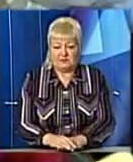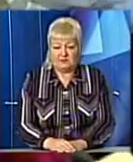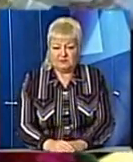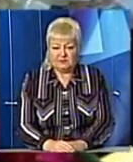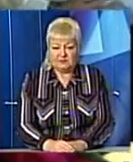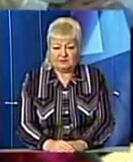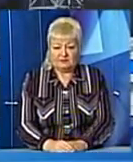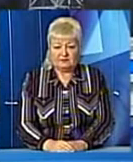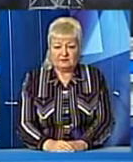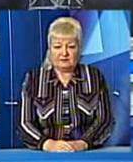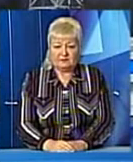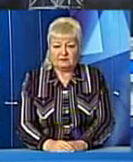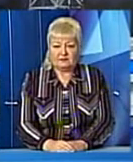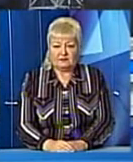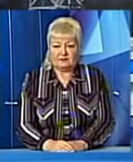Новини.